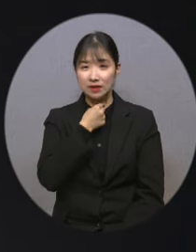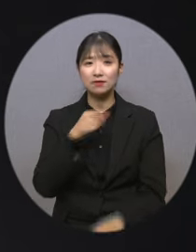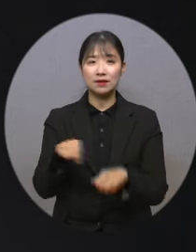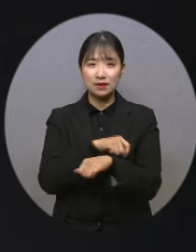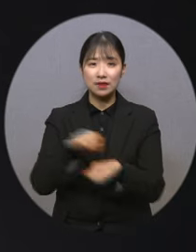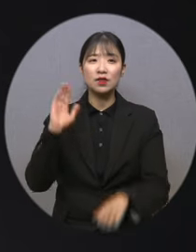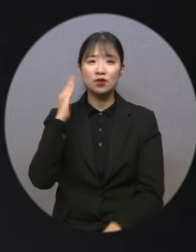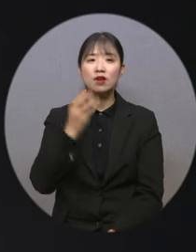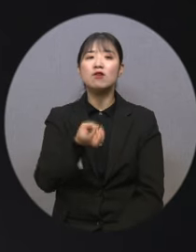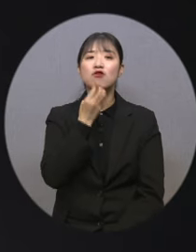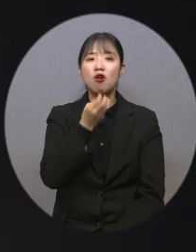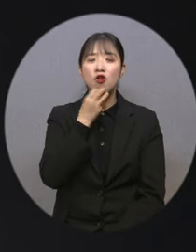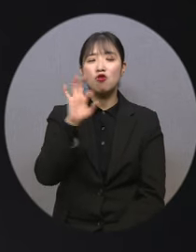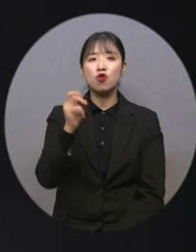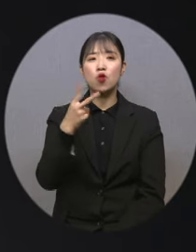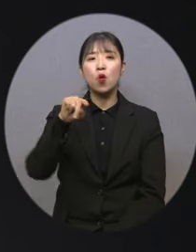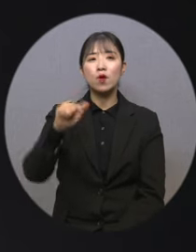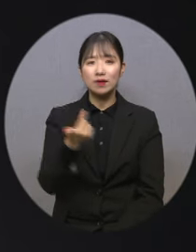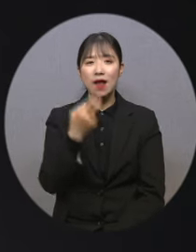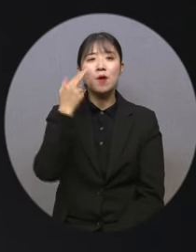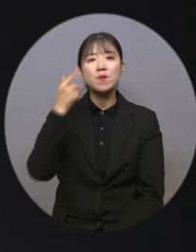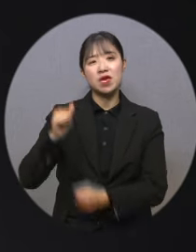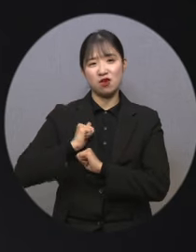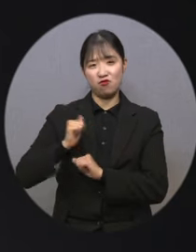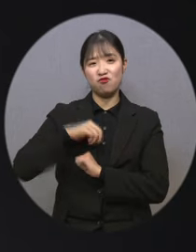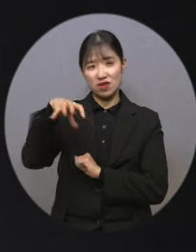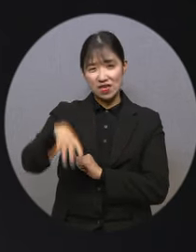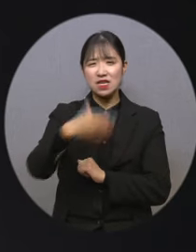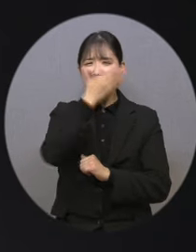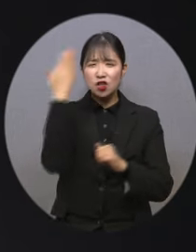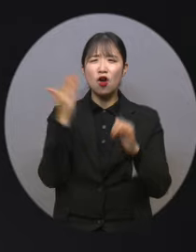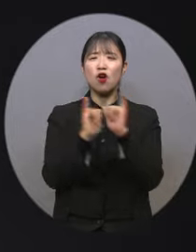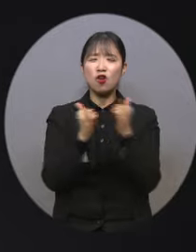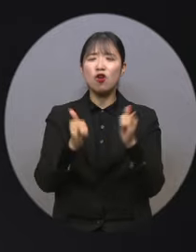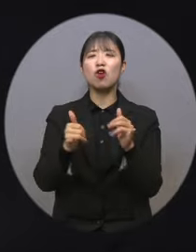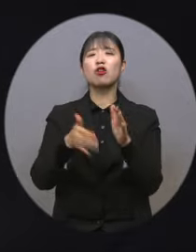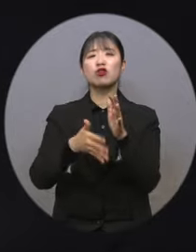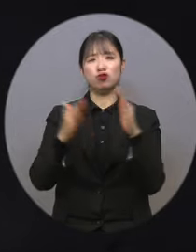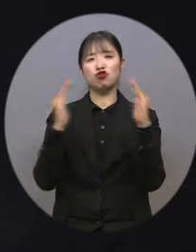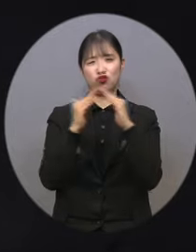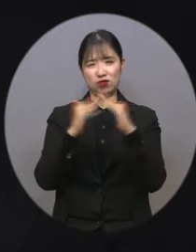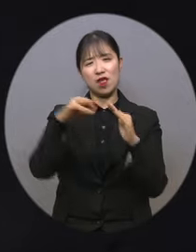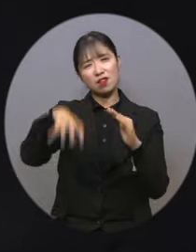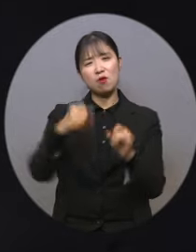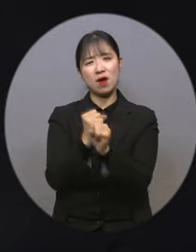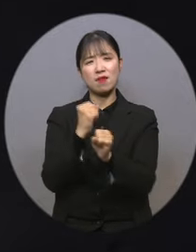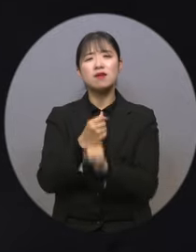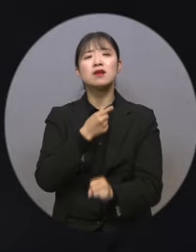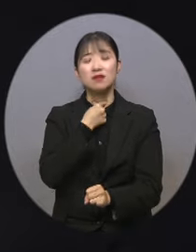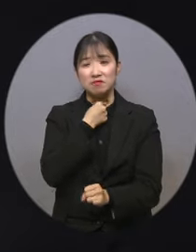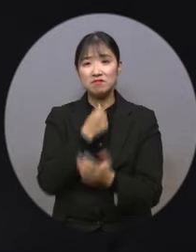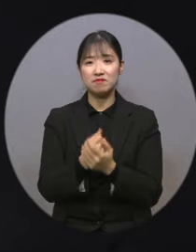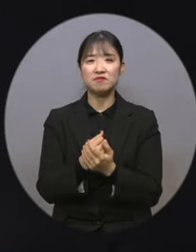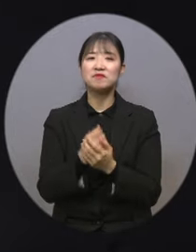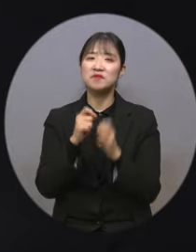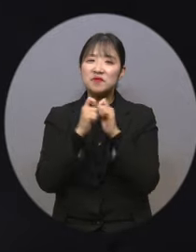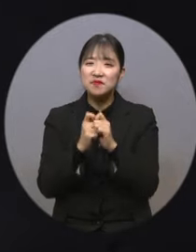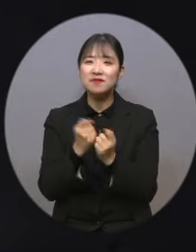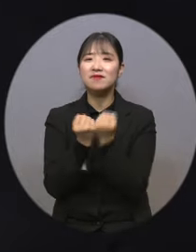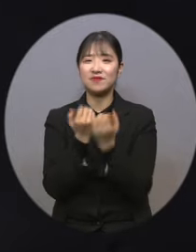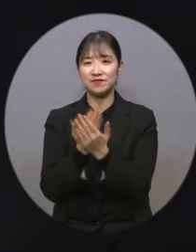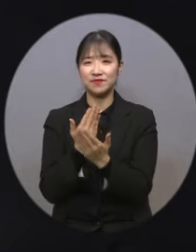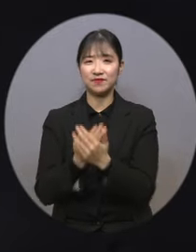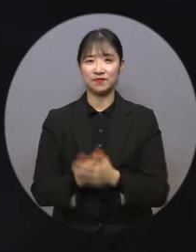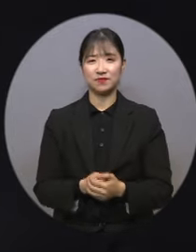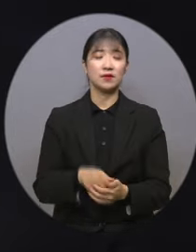서울 용산 미군기지를 청년 주택의 터로 만들고 싶다고 하는 공유한 건 필요하신 지네 구체적으로 좀 참여 부탁했고 용산